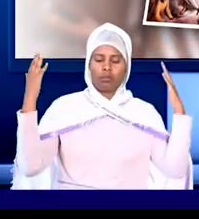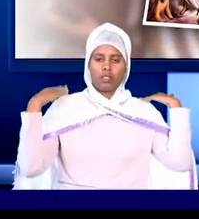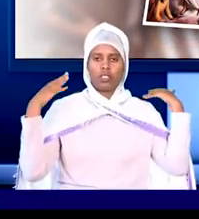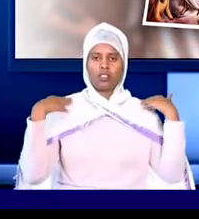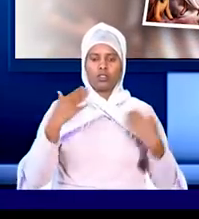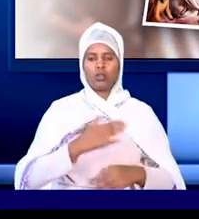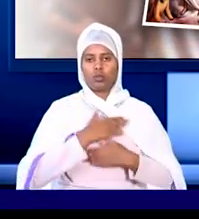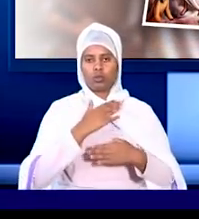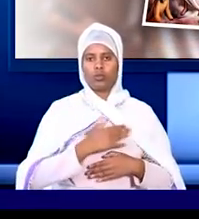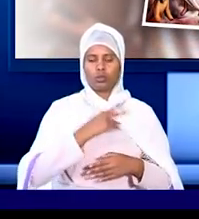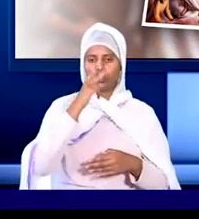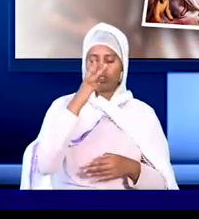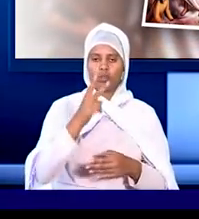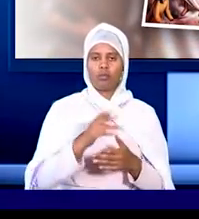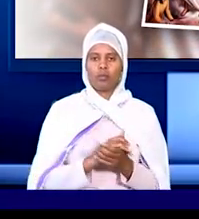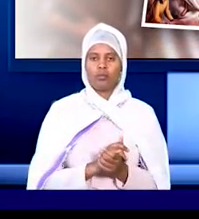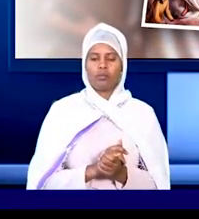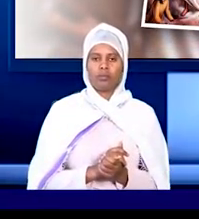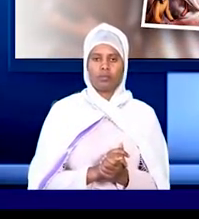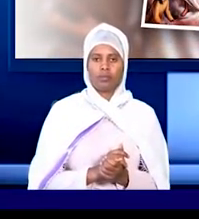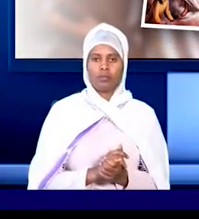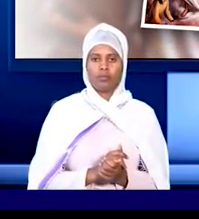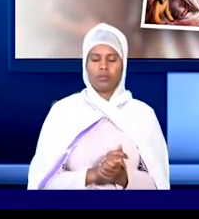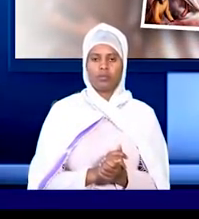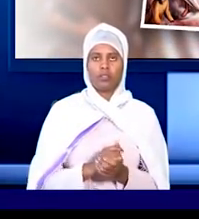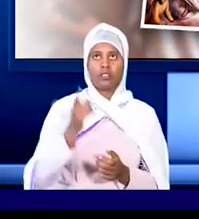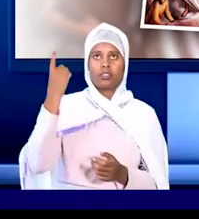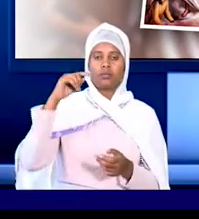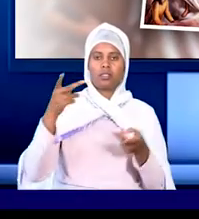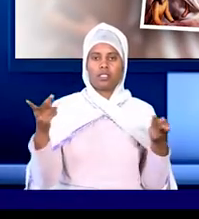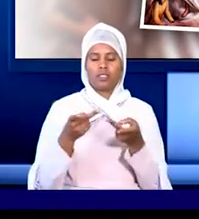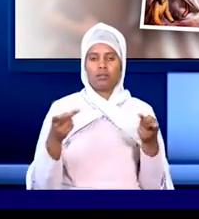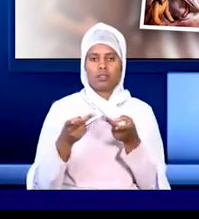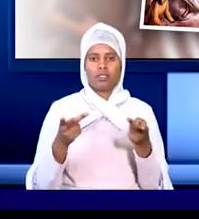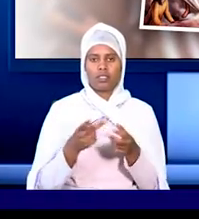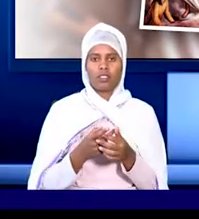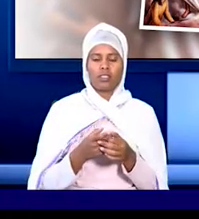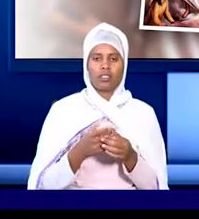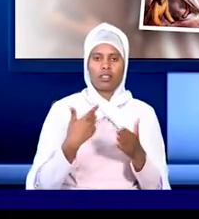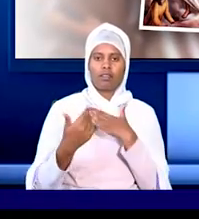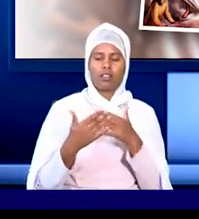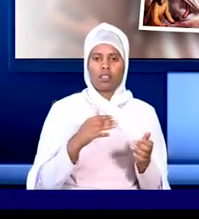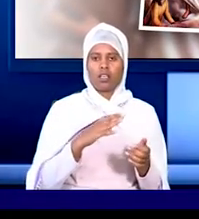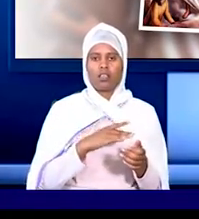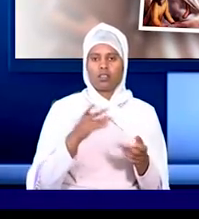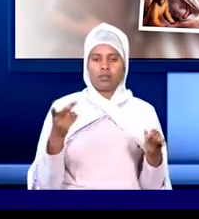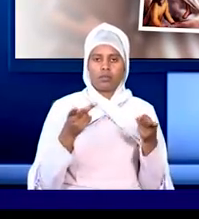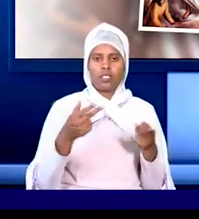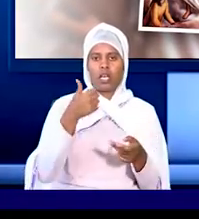ክሕጎስሉ ከኣሉ መላእክት እንታይ ክብሉ ከኣሉ ክሕጎሱ ከኣሉ መላእክት ንዓና ድመስል ንእግዚኣብሔር